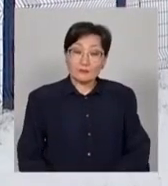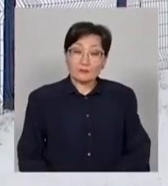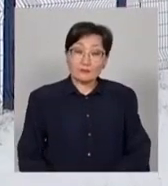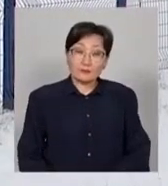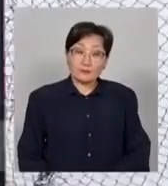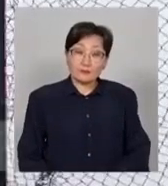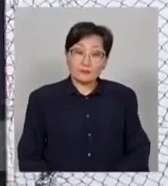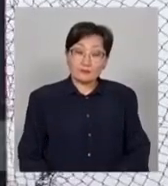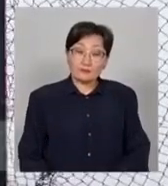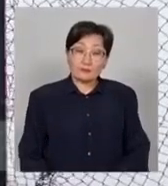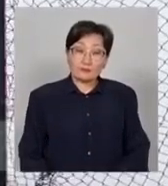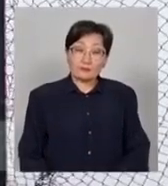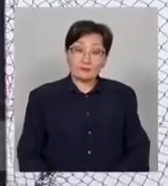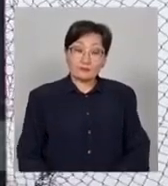иманбулатова телеканал Алматы Актюбинская область